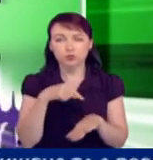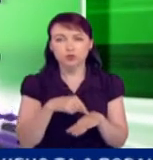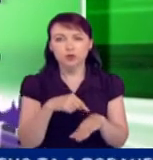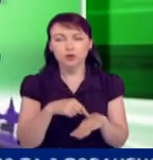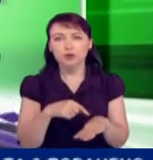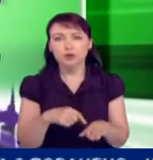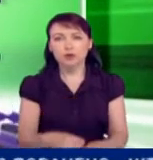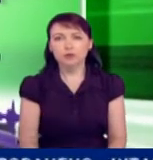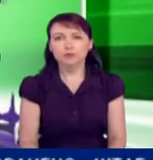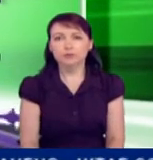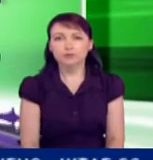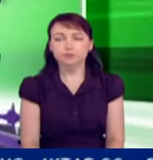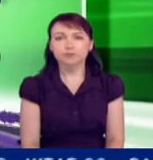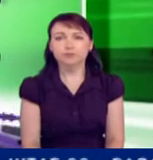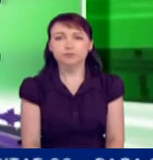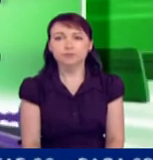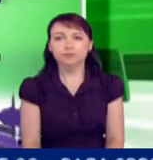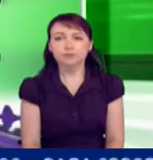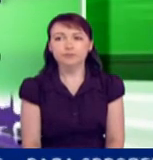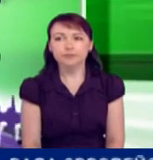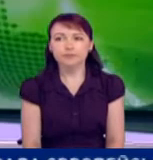а медики надають поліцьку допомогу.